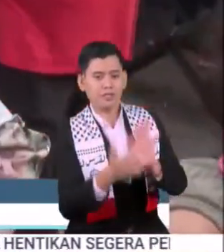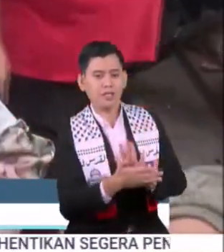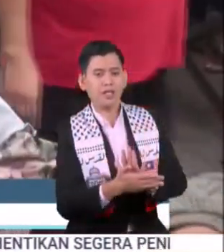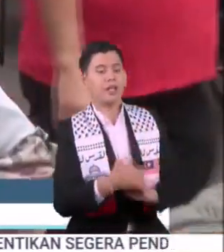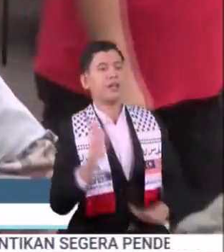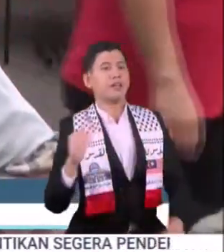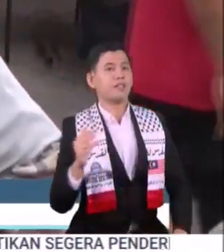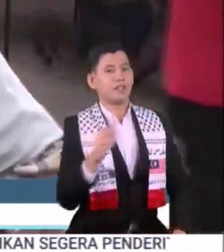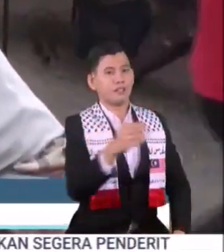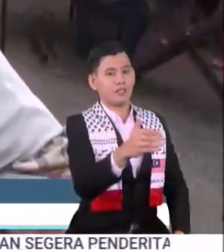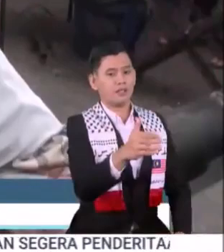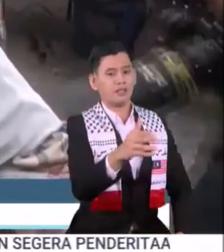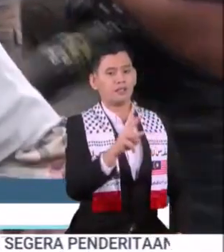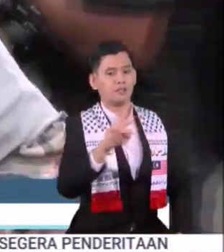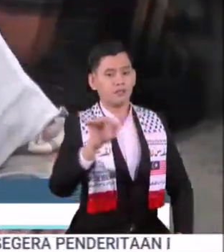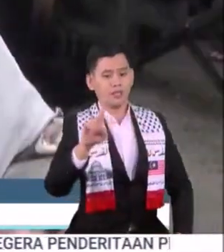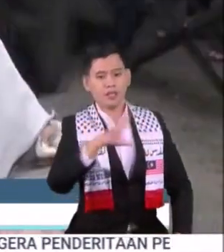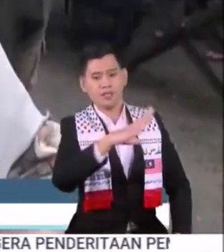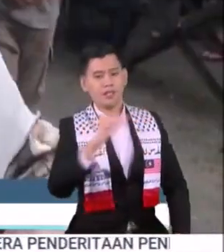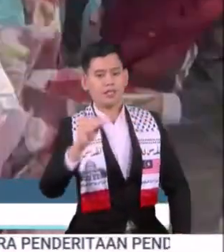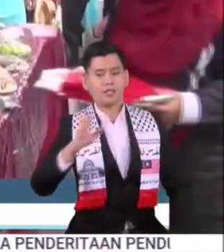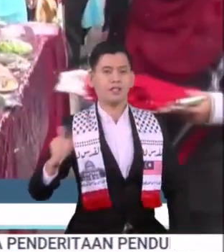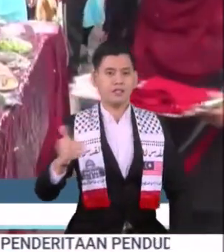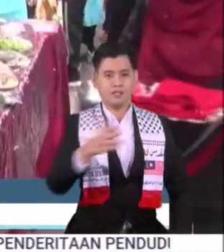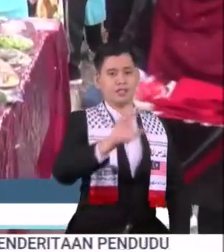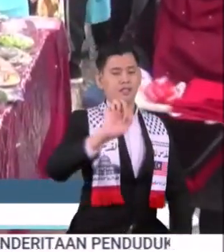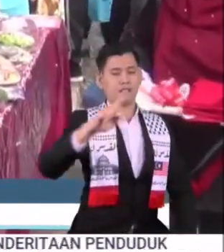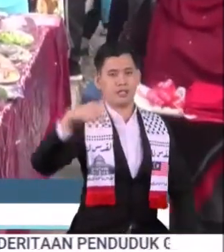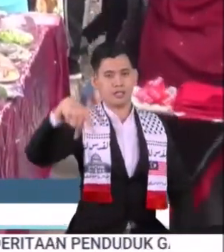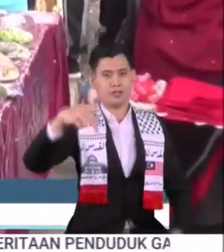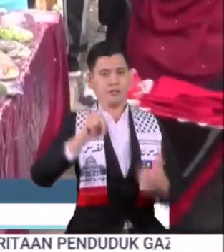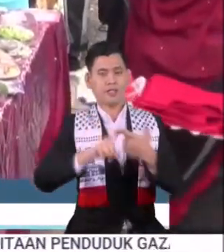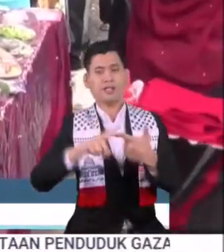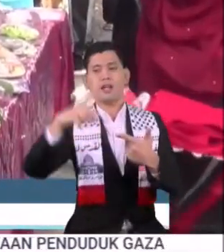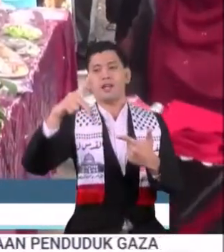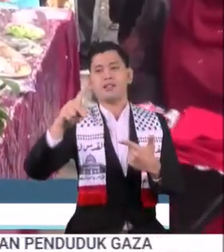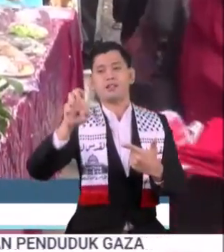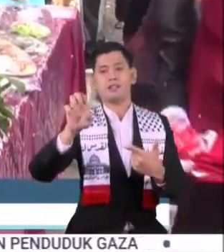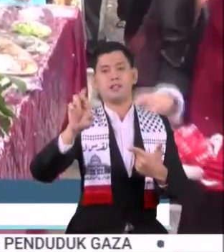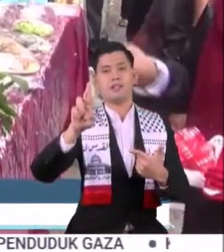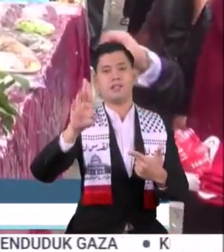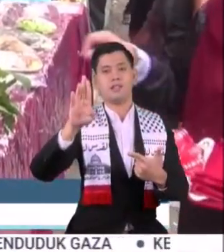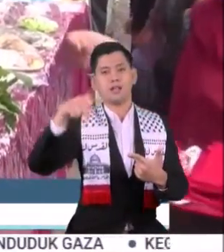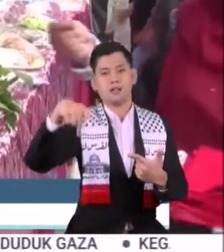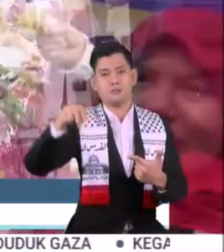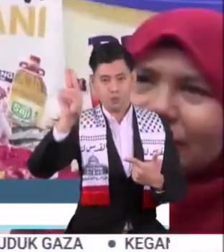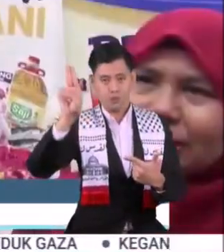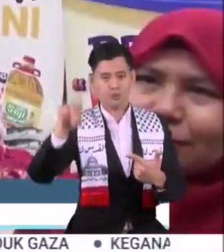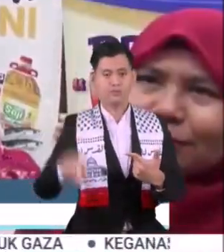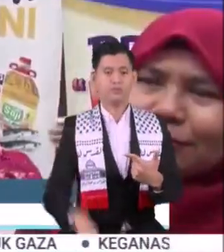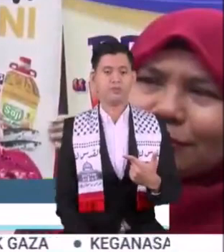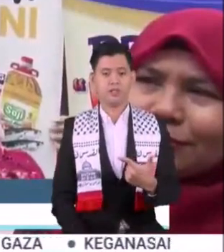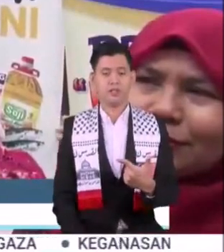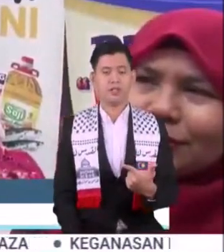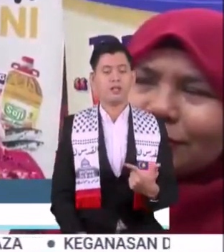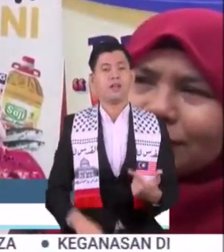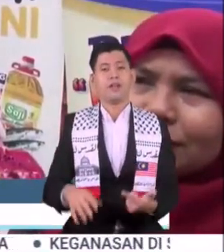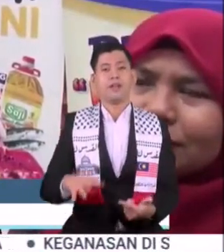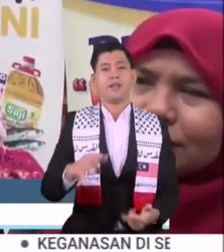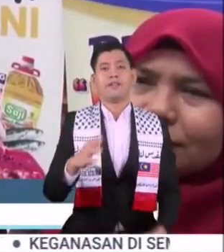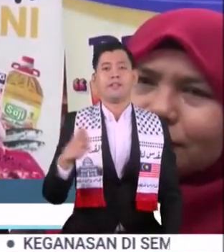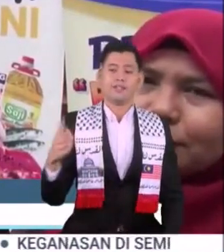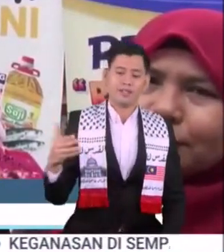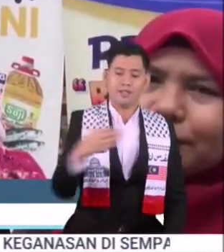ikan aquakultur Marin selain ikan siakap dan kerapu ikan susu adalah